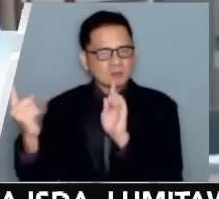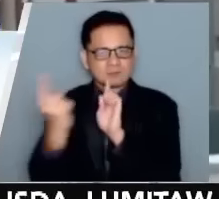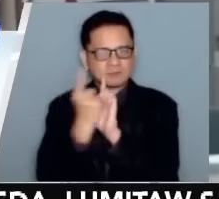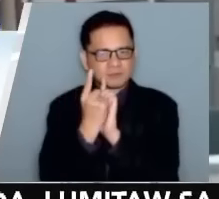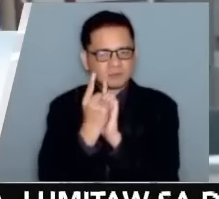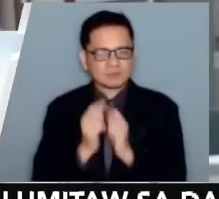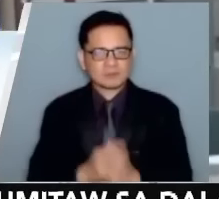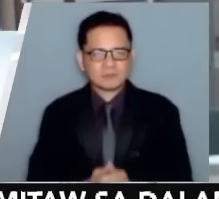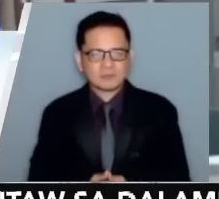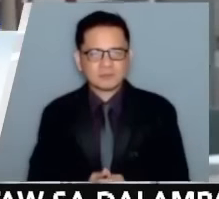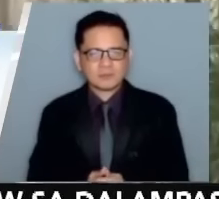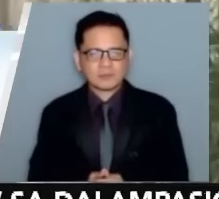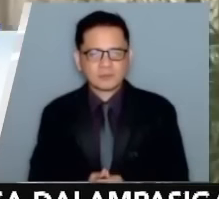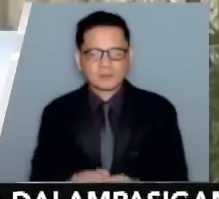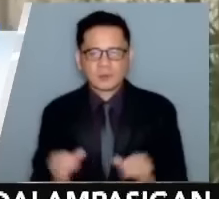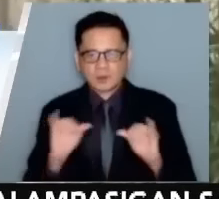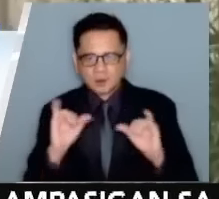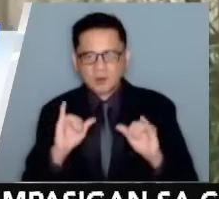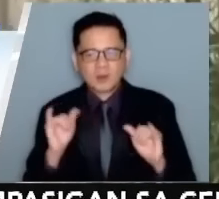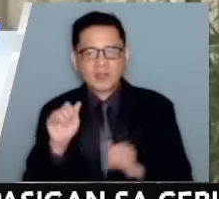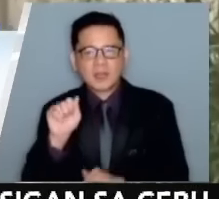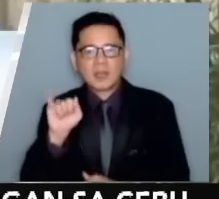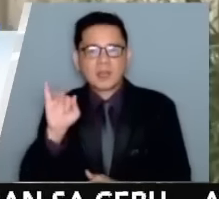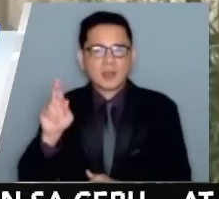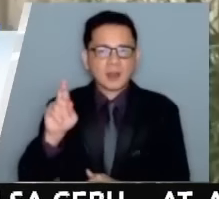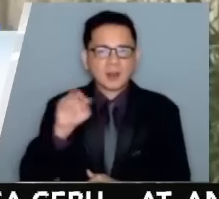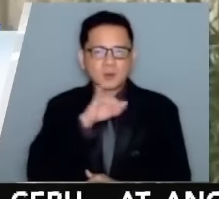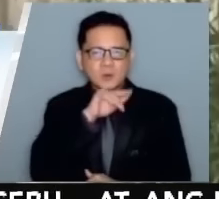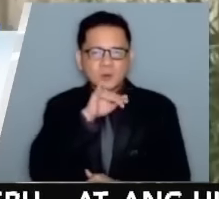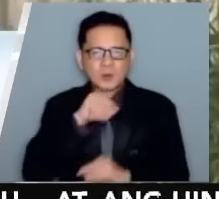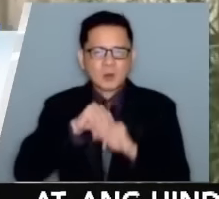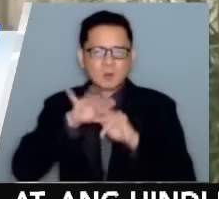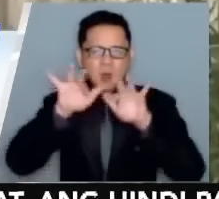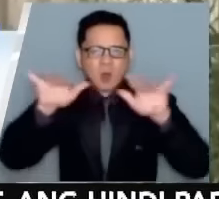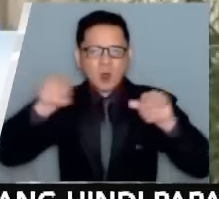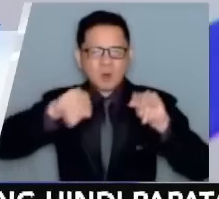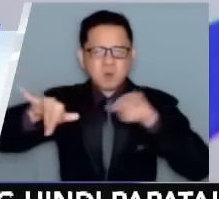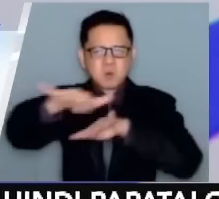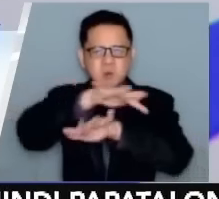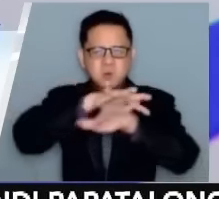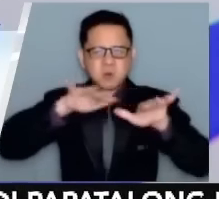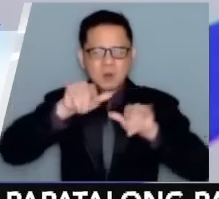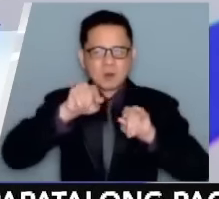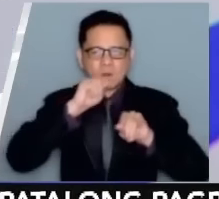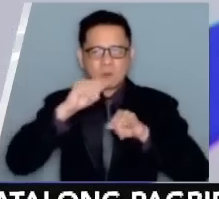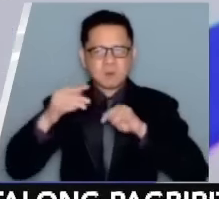maituturing na air pollution ang nalanghap na ammonia at delikado ito sa